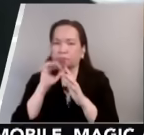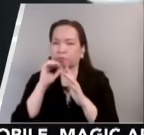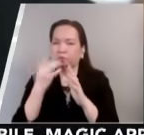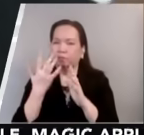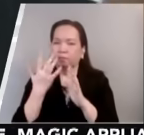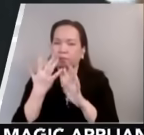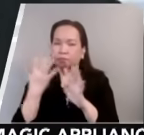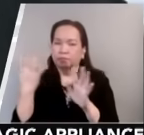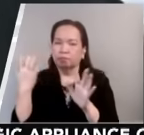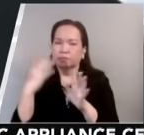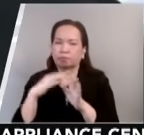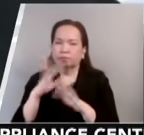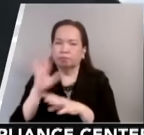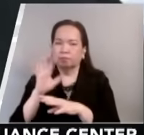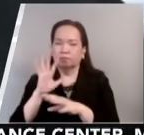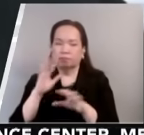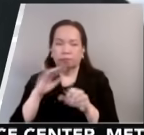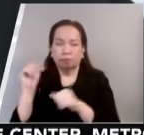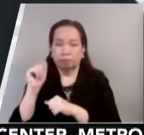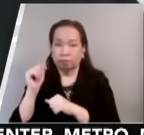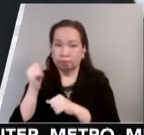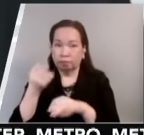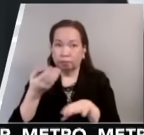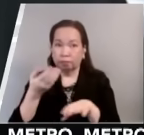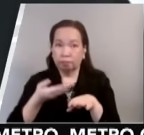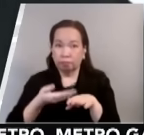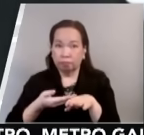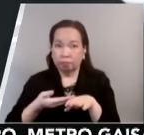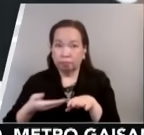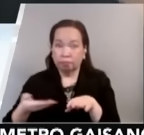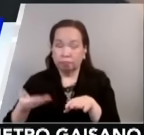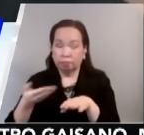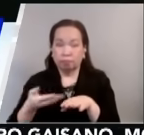talaga yung Alis ng barko um 6